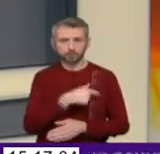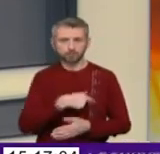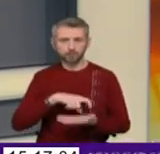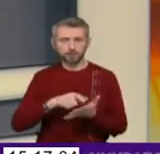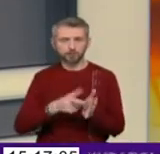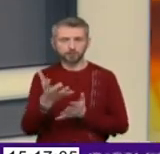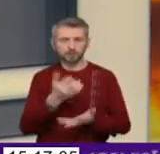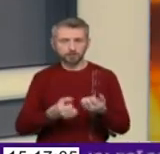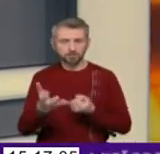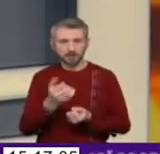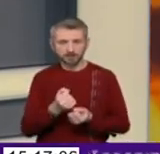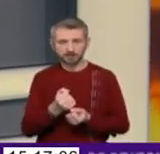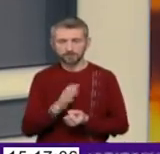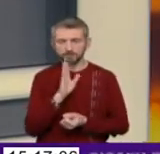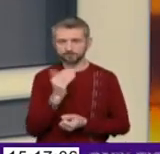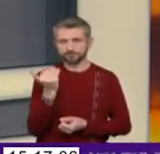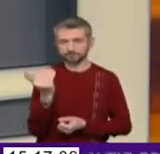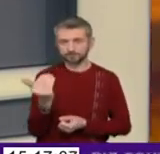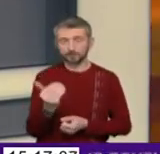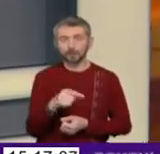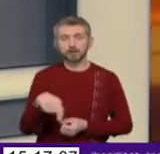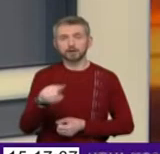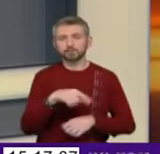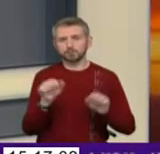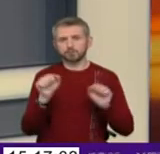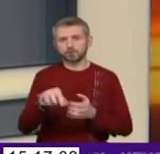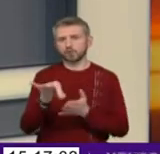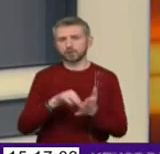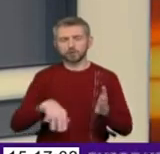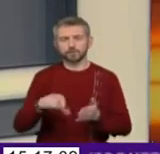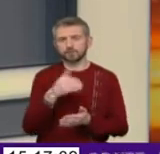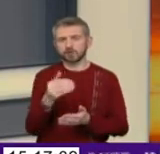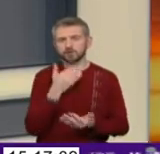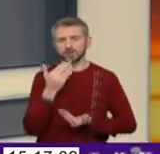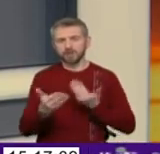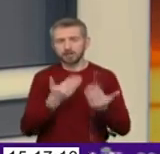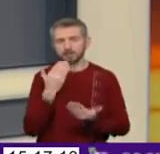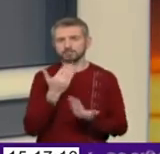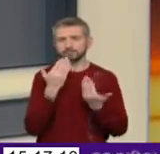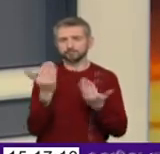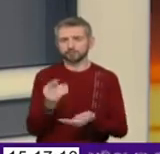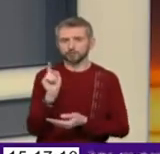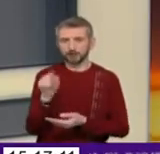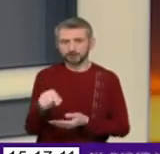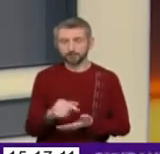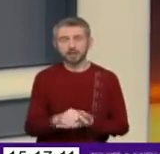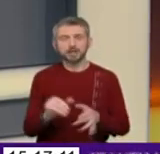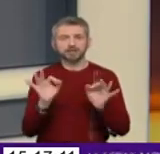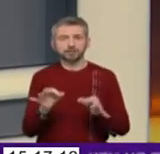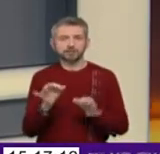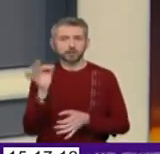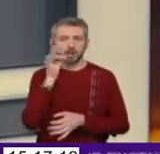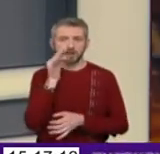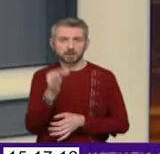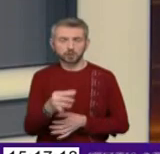номери телефонів депутатської приймальні пані Наталії. Тож ви зможете одразу всі ваші звернення адресувати і туди. Ну і звичайно,